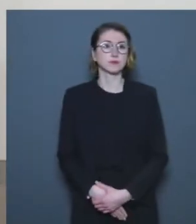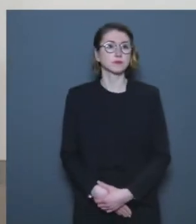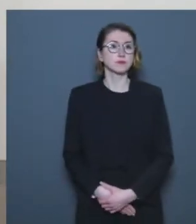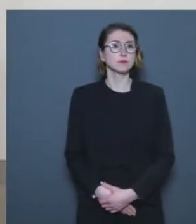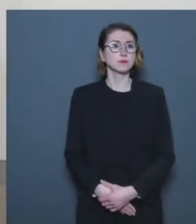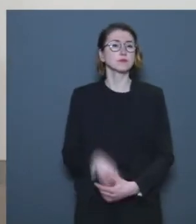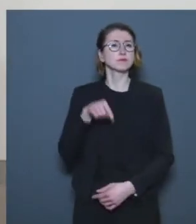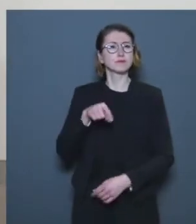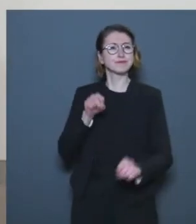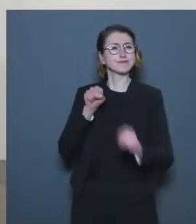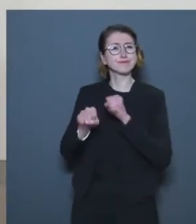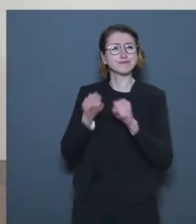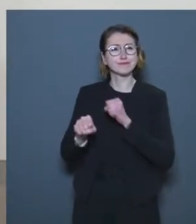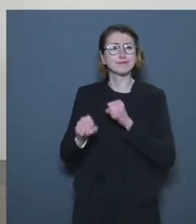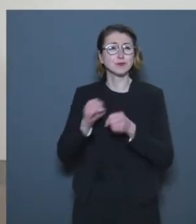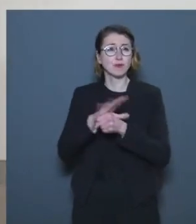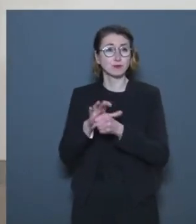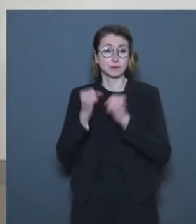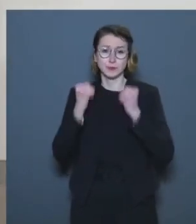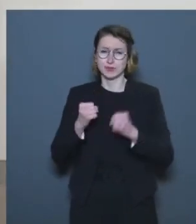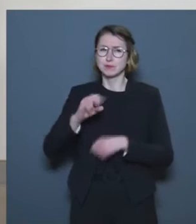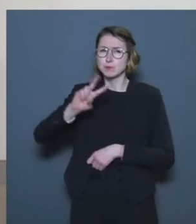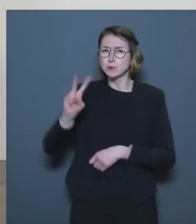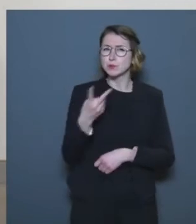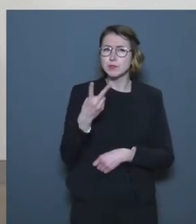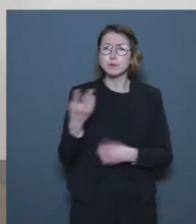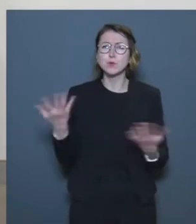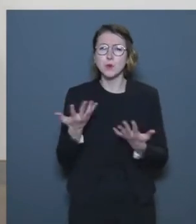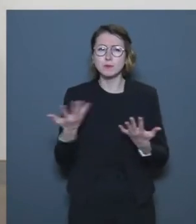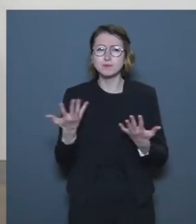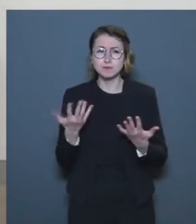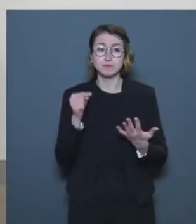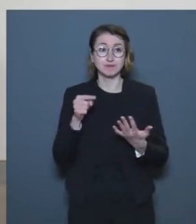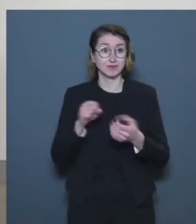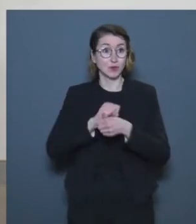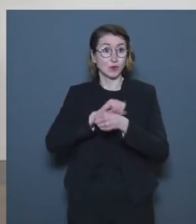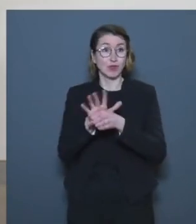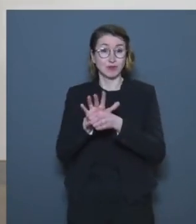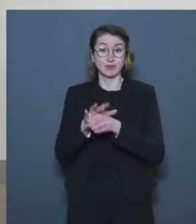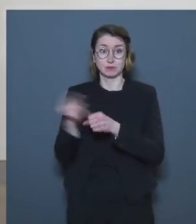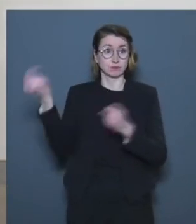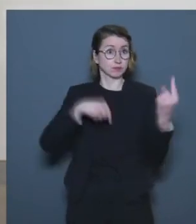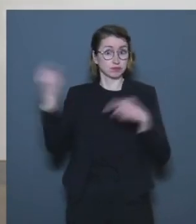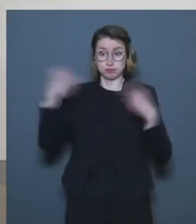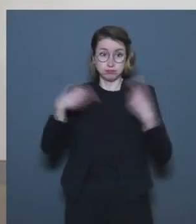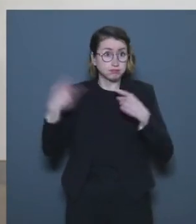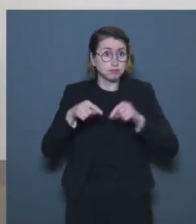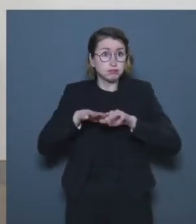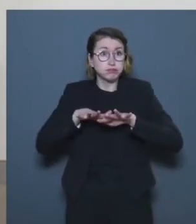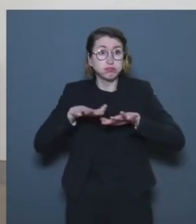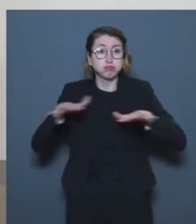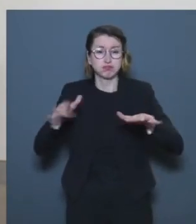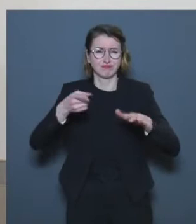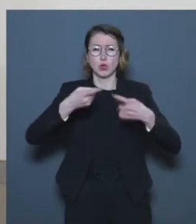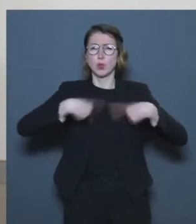danger auquel nous sommes confrontés, c'est contre l'importation du virus. Et donc le comité de concertation a décidé qu'à partir